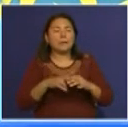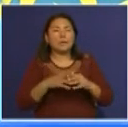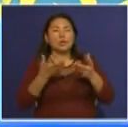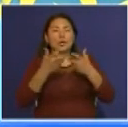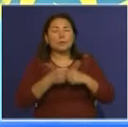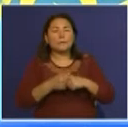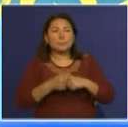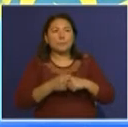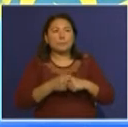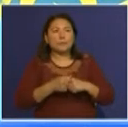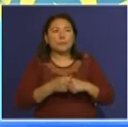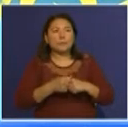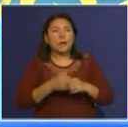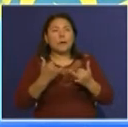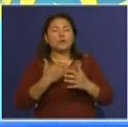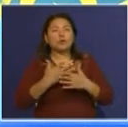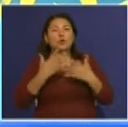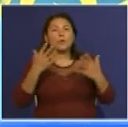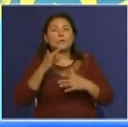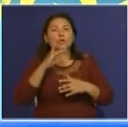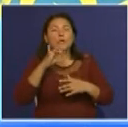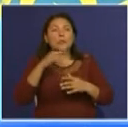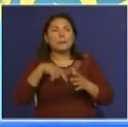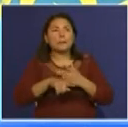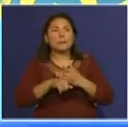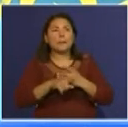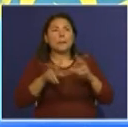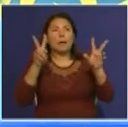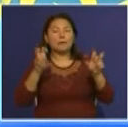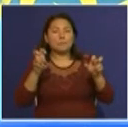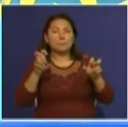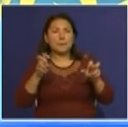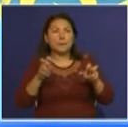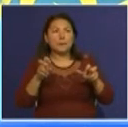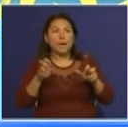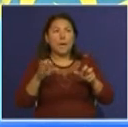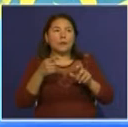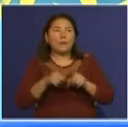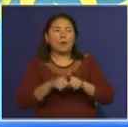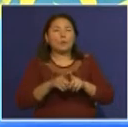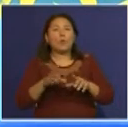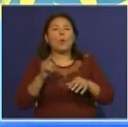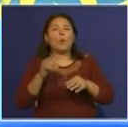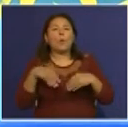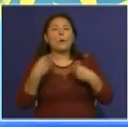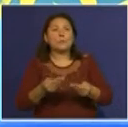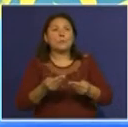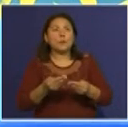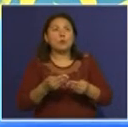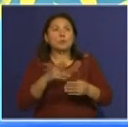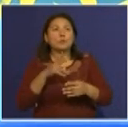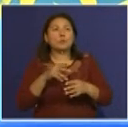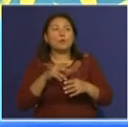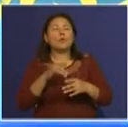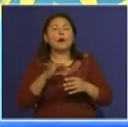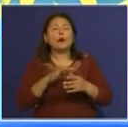есептелінеді. Бүгінгі қазіргі өткен іс-шара тақырыбында көптеген сұрақтар қойылды. Мысалға жолаушылар